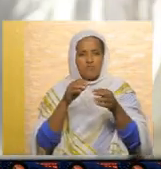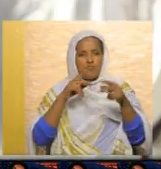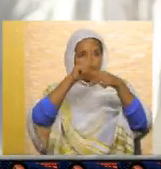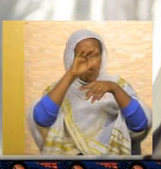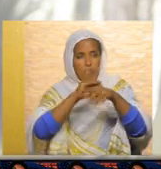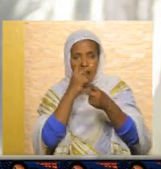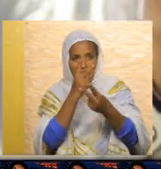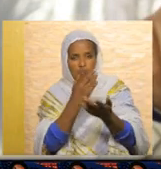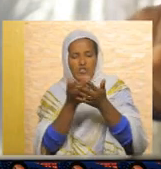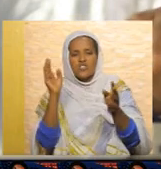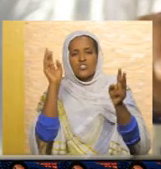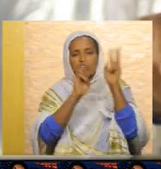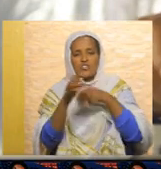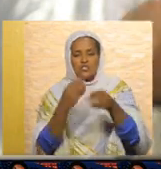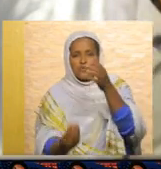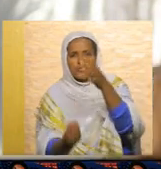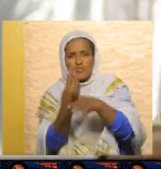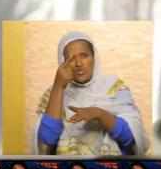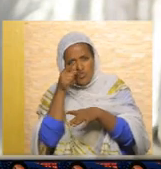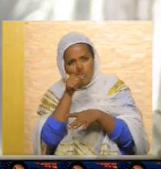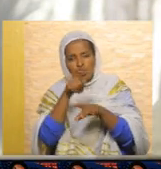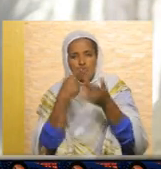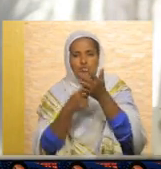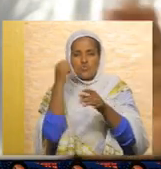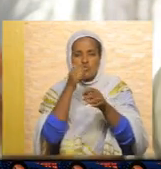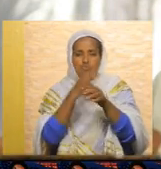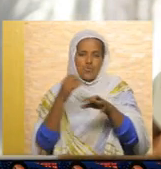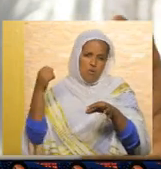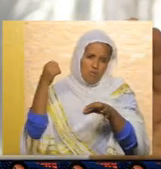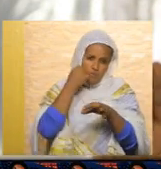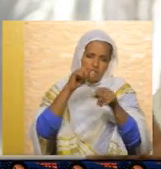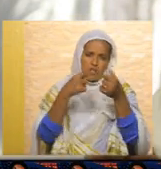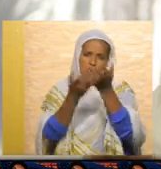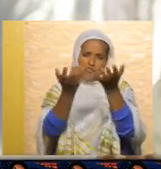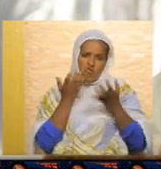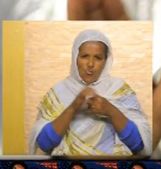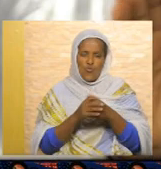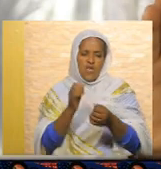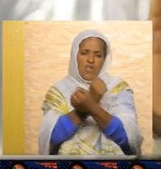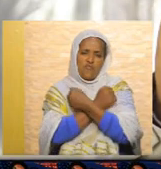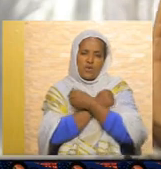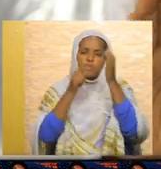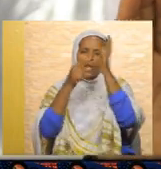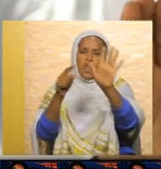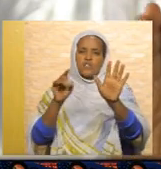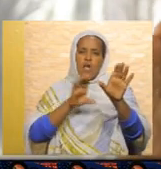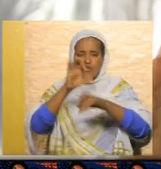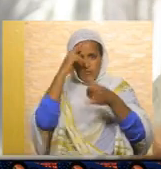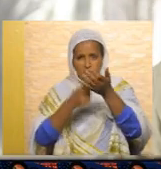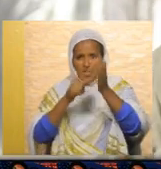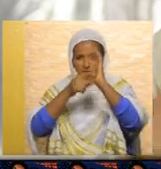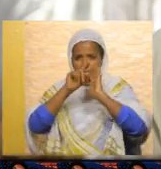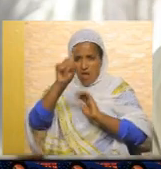በብዙ ነገር አንድ ቴሌቪዥን ፕሮግራም አንድ ላይ መድረክ ላይ ያየነው ነገር የችግራችን ምንጭ እሱ ነው። ሴቶቹ ዱላ መደብደብ